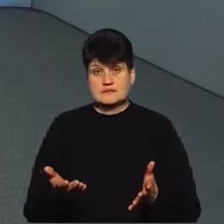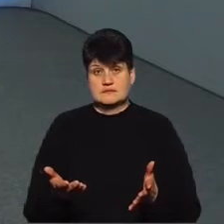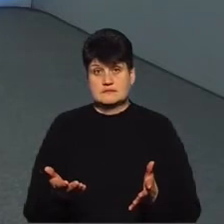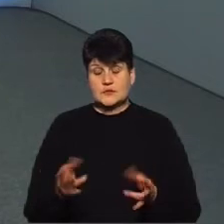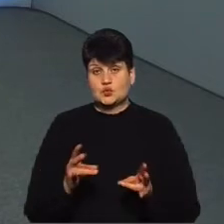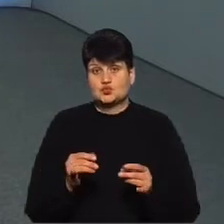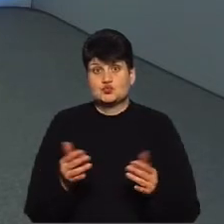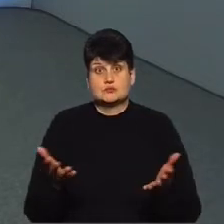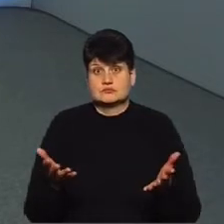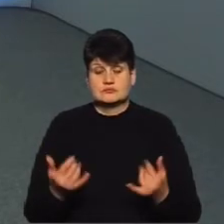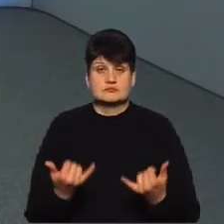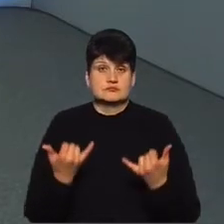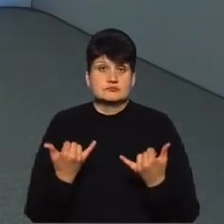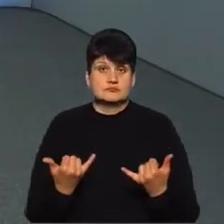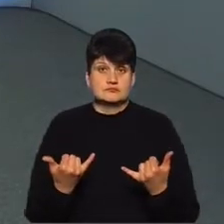Наразі